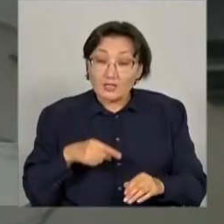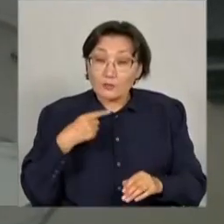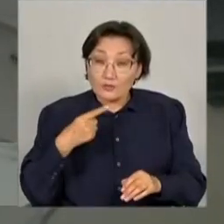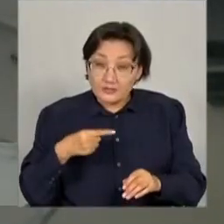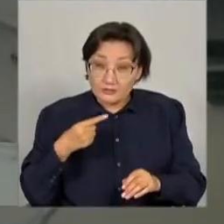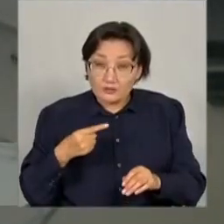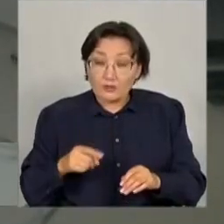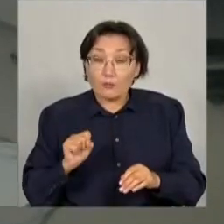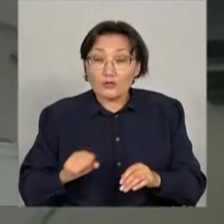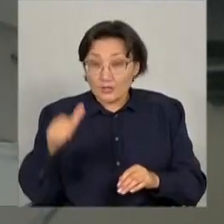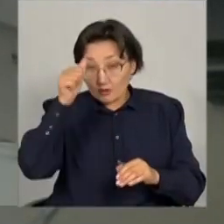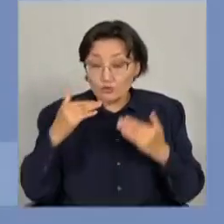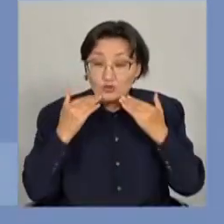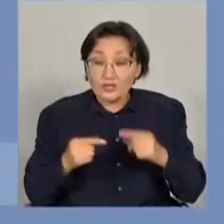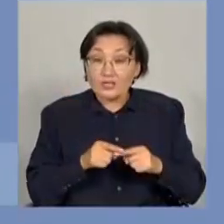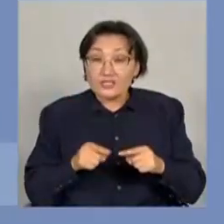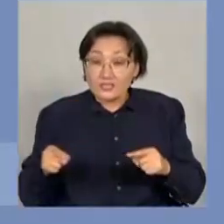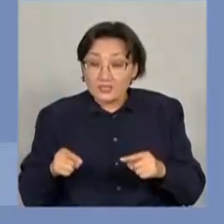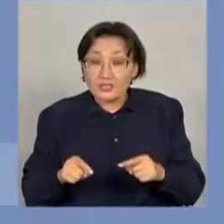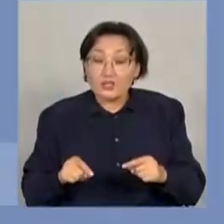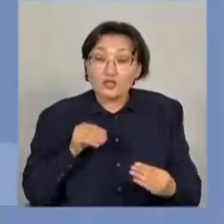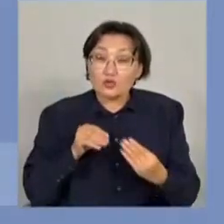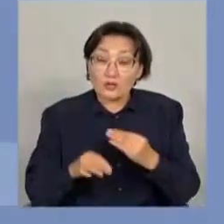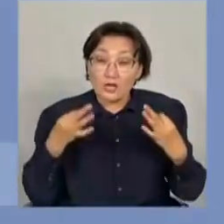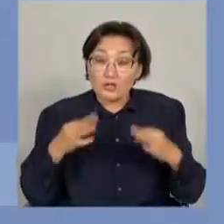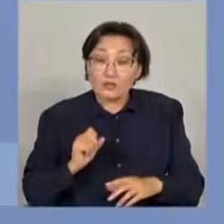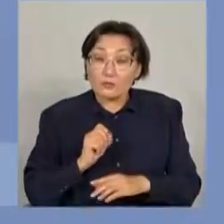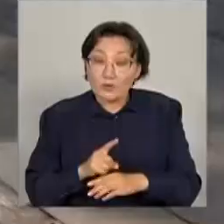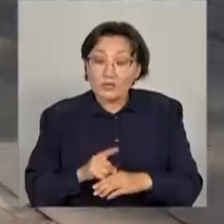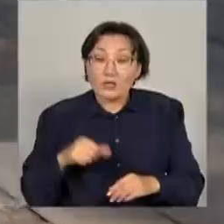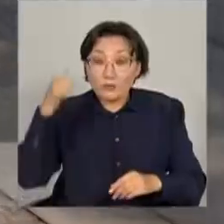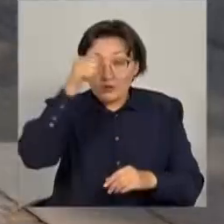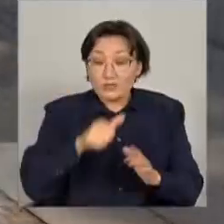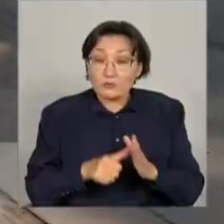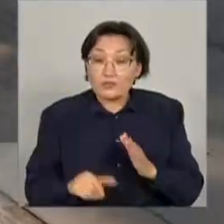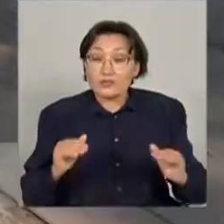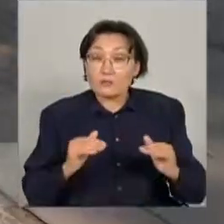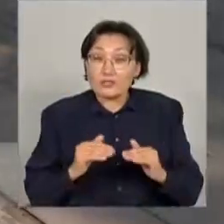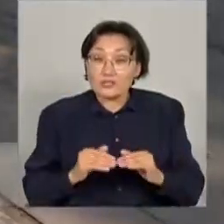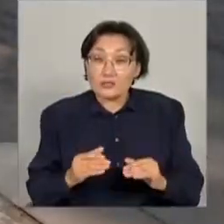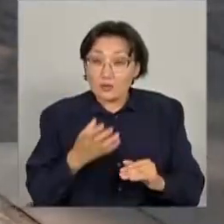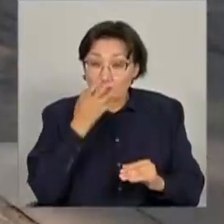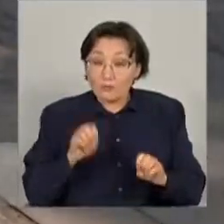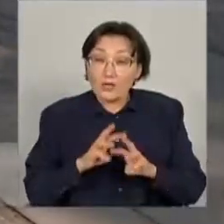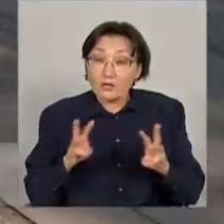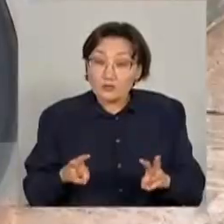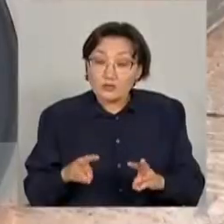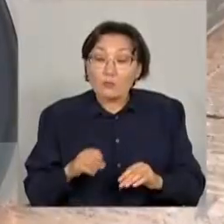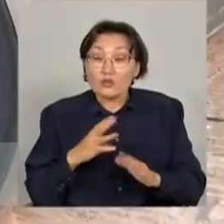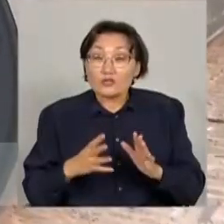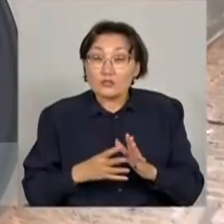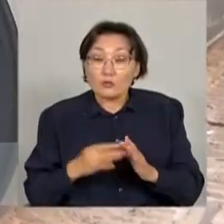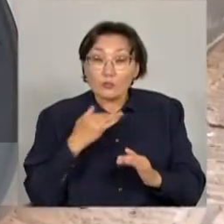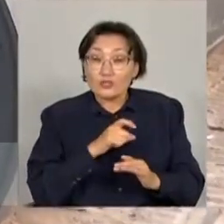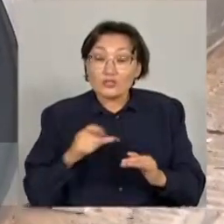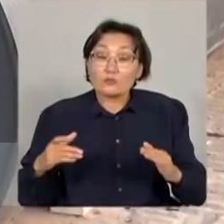етіп, тамыз айының соңына дейін қозғалысты ашуды тапсырды. Ол жыл бойы 60 нысанды жылумен қамтамасыз етеді екен. Оған 19 көп